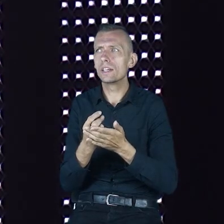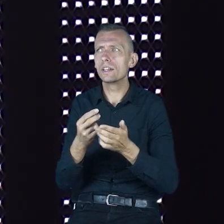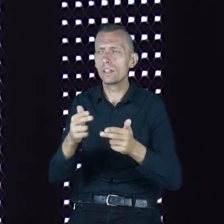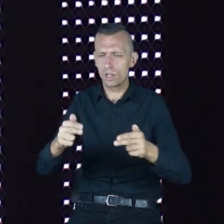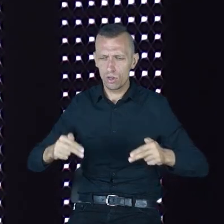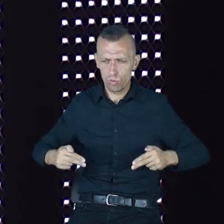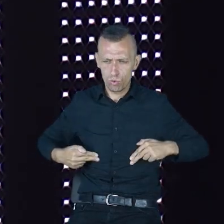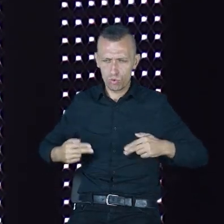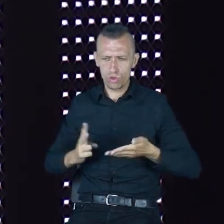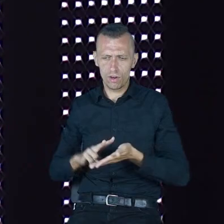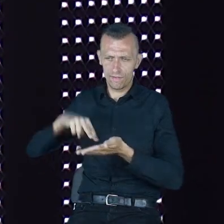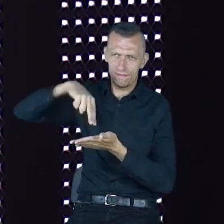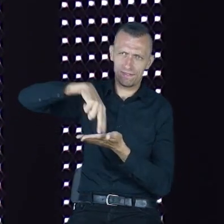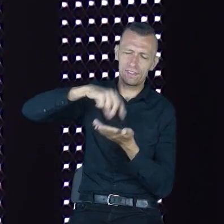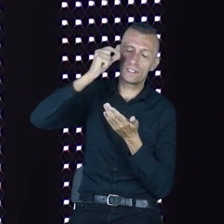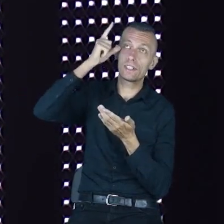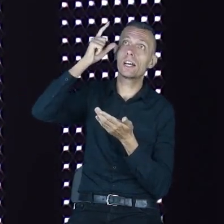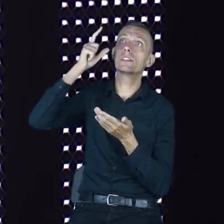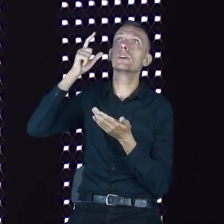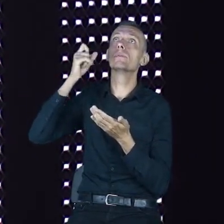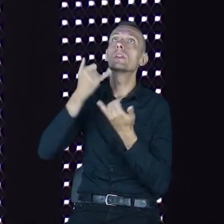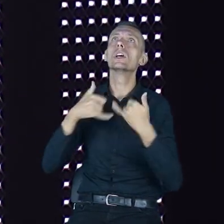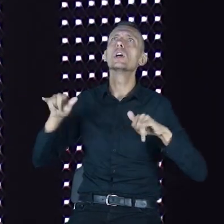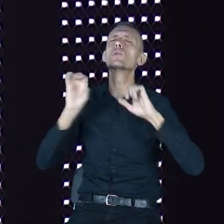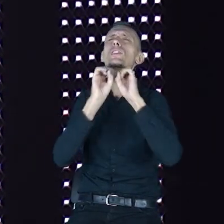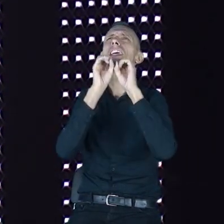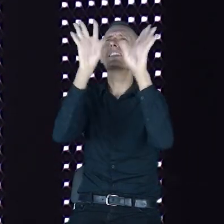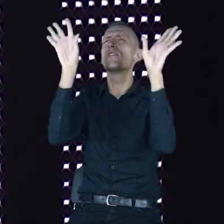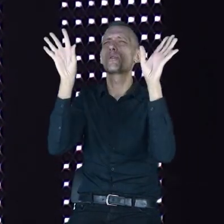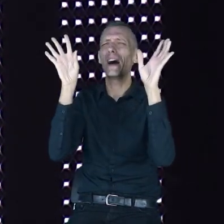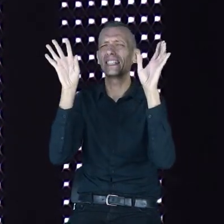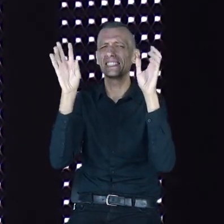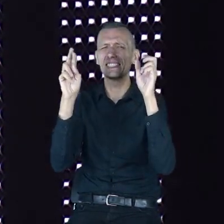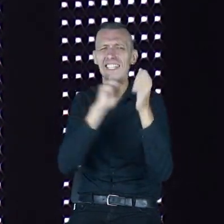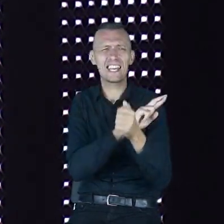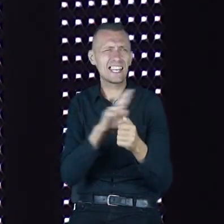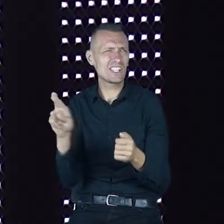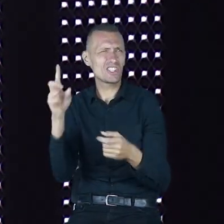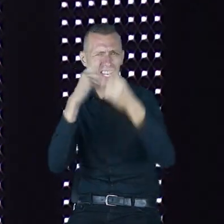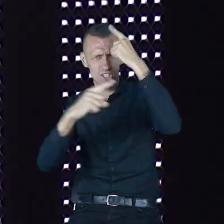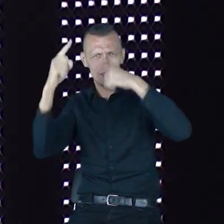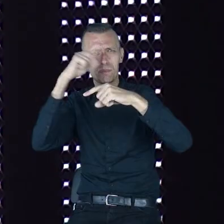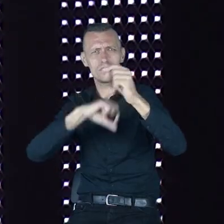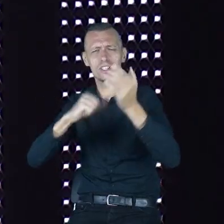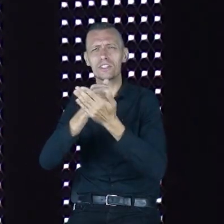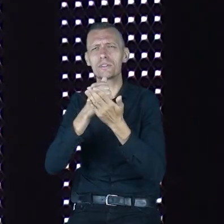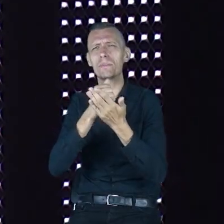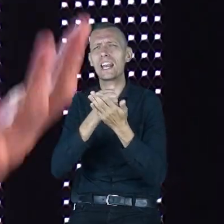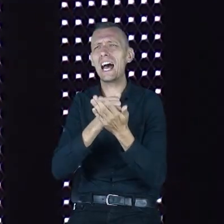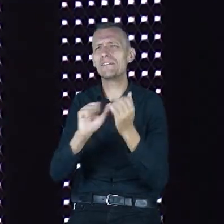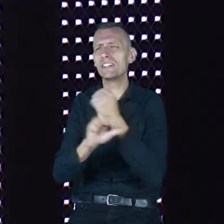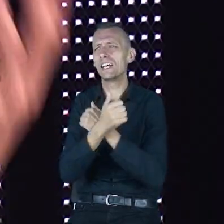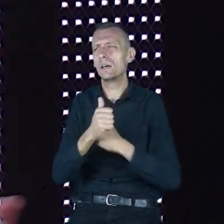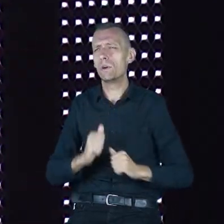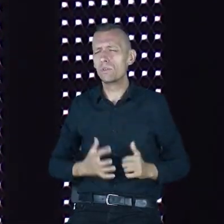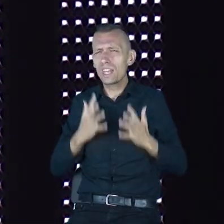informacji. Bombardują cię rzeczy, ludzie, sprawy. To powoduje różne emocje, różne